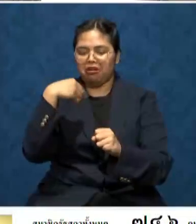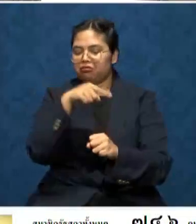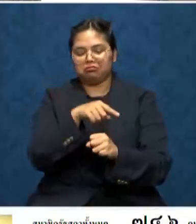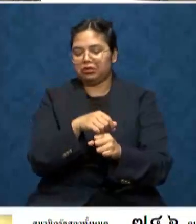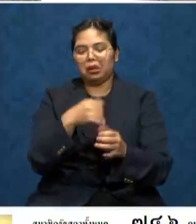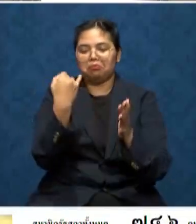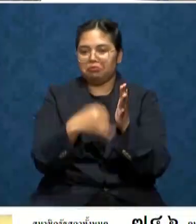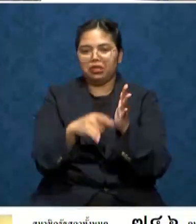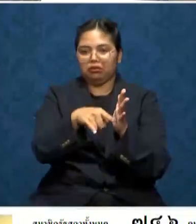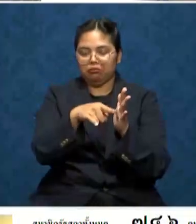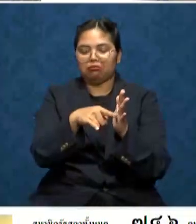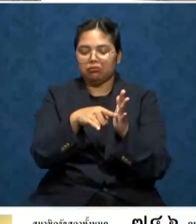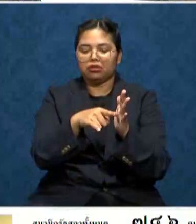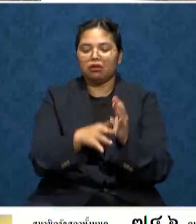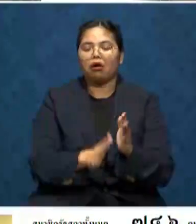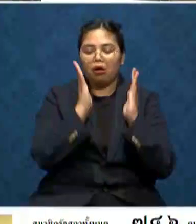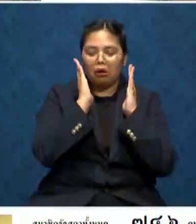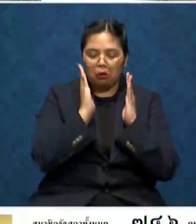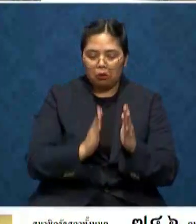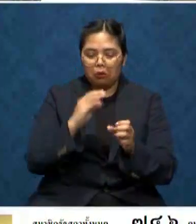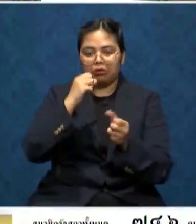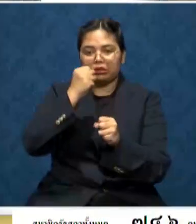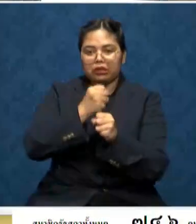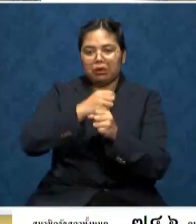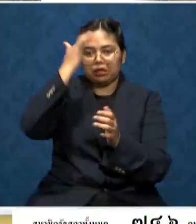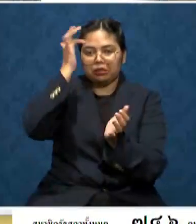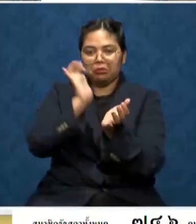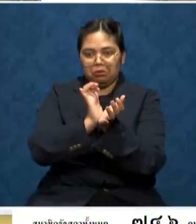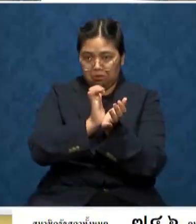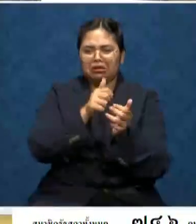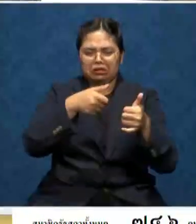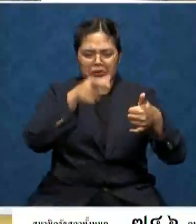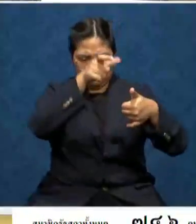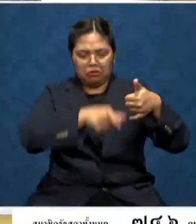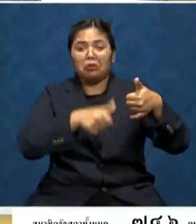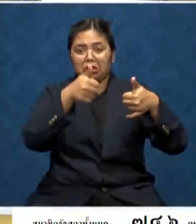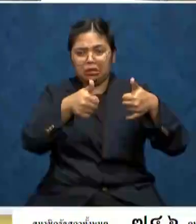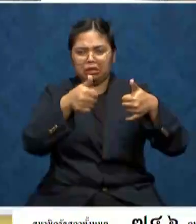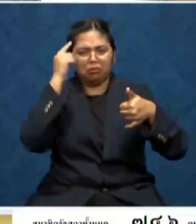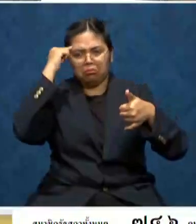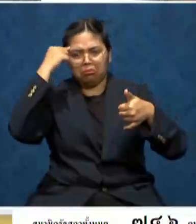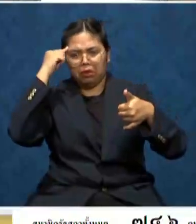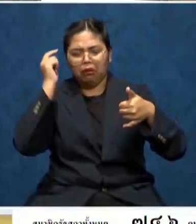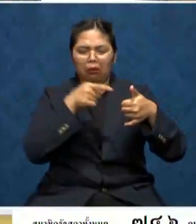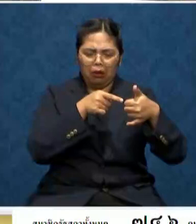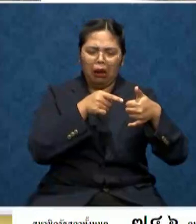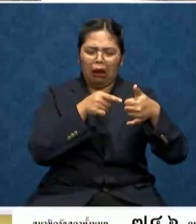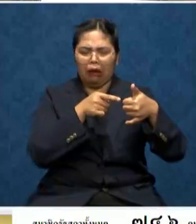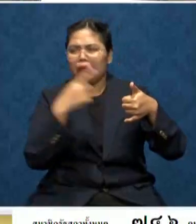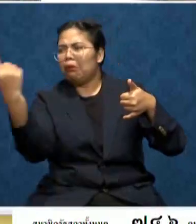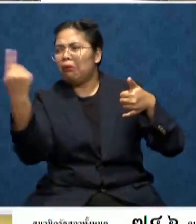สรางคามเจบชมน้ำใจให้กตำลวดน้ดีจันี้ที่ไม่รู้อิหนอิหนเหที่ไมเกี่ยของด้วยต้องพล